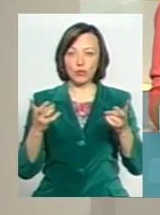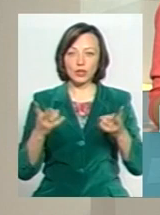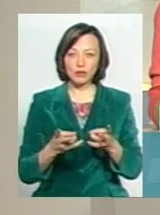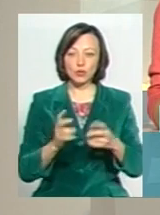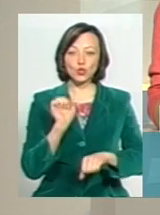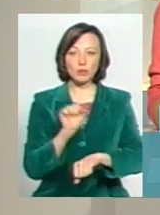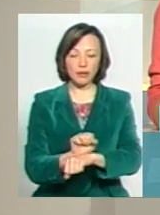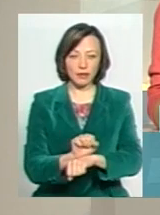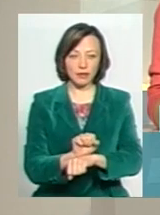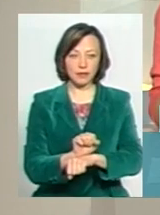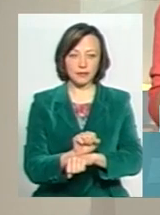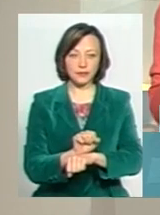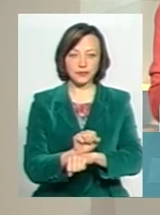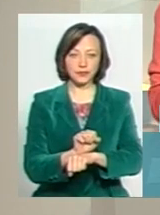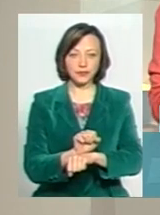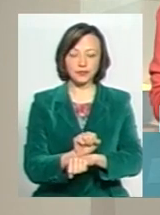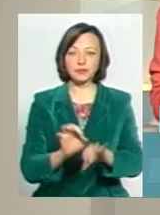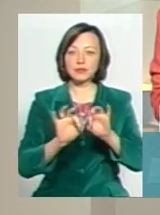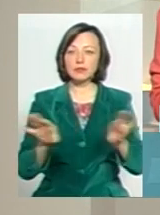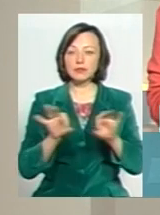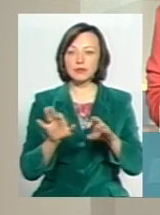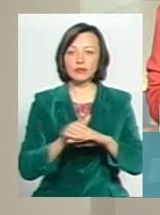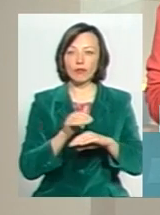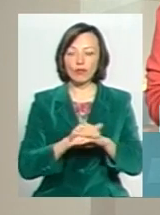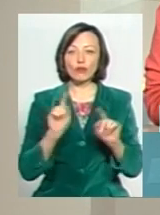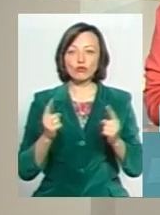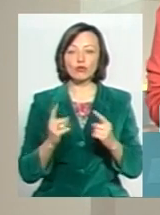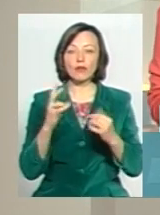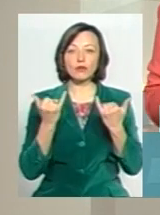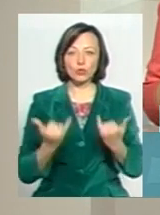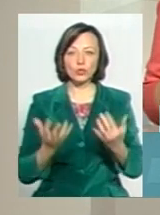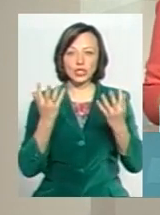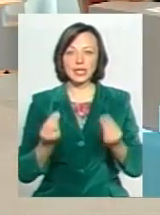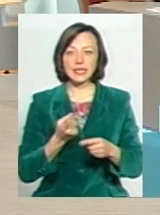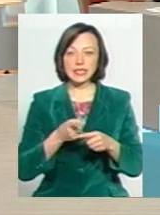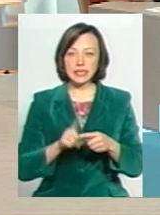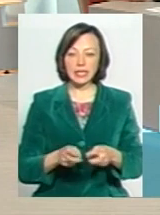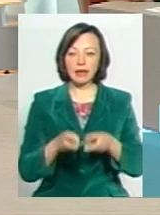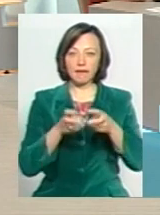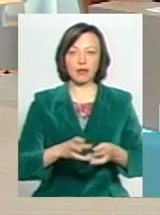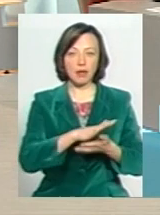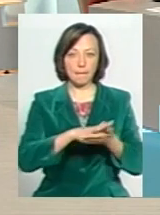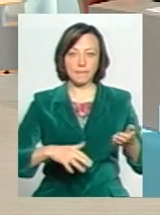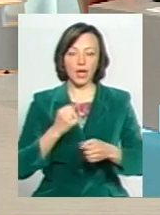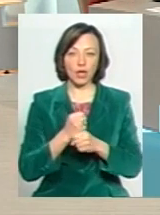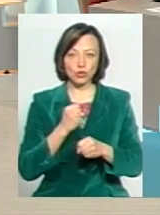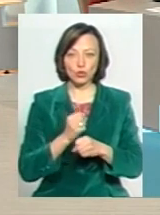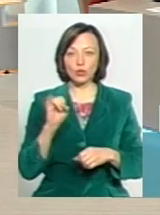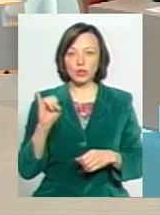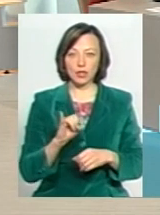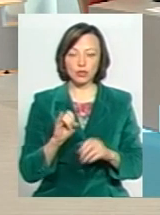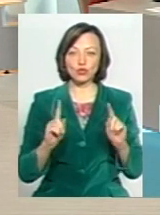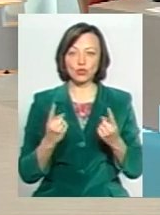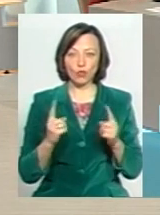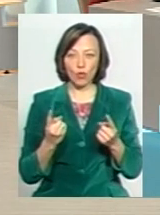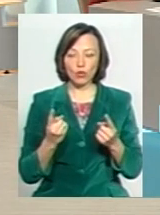все ж таки зупинити. Поясніть, будь ласка, чому на сьогоднішній день ці ліфти працюють і